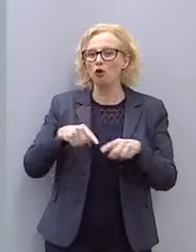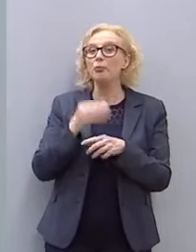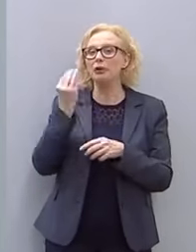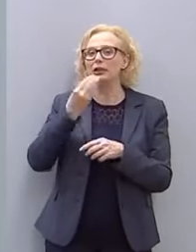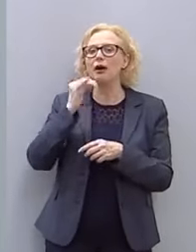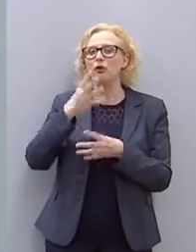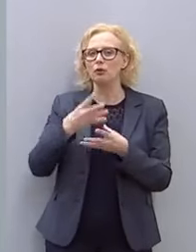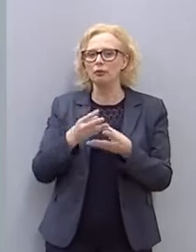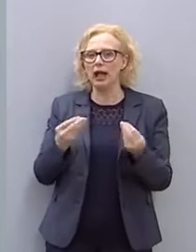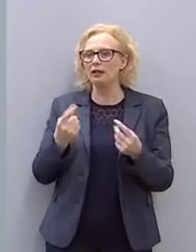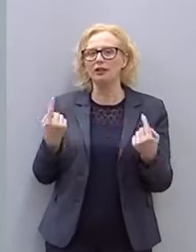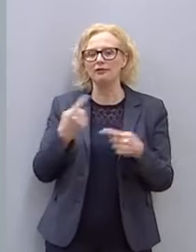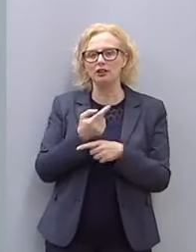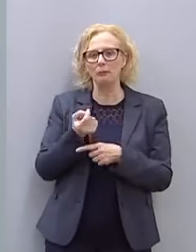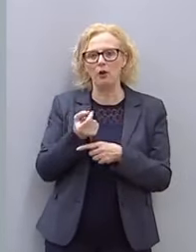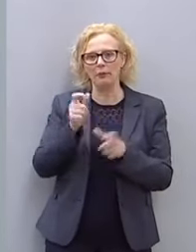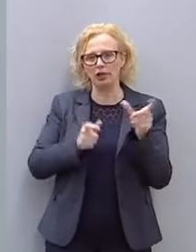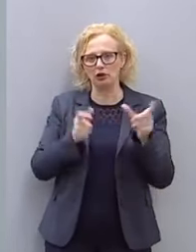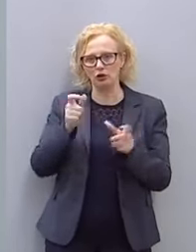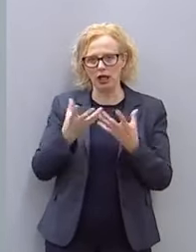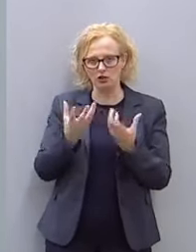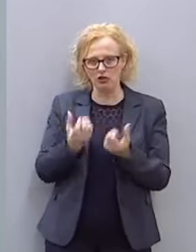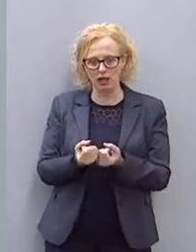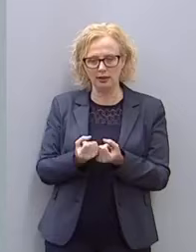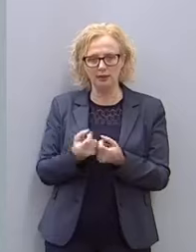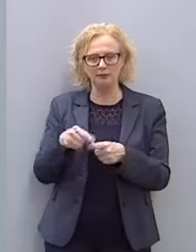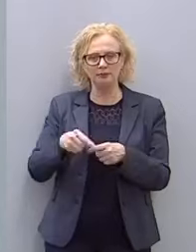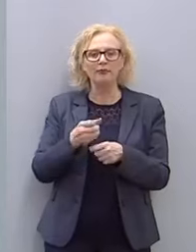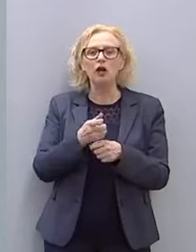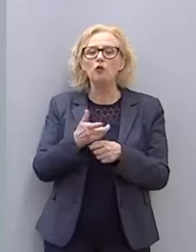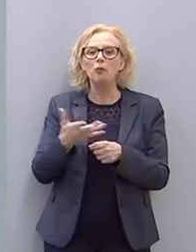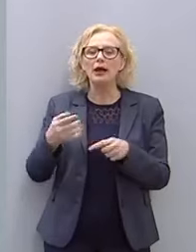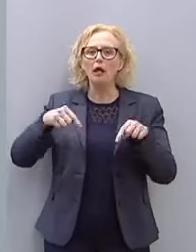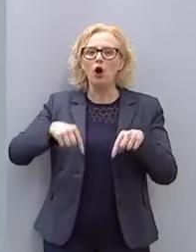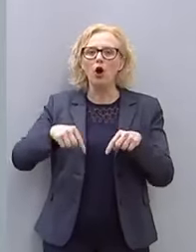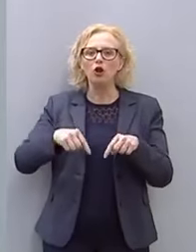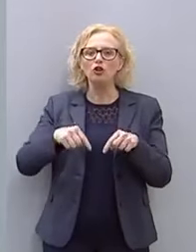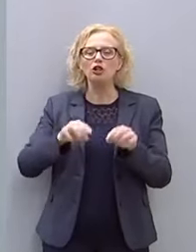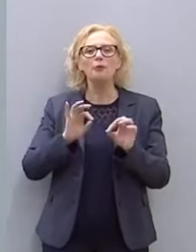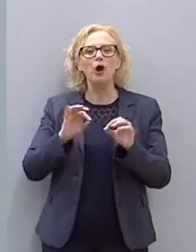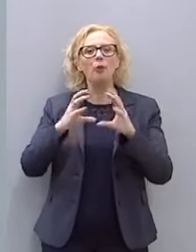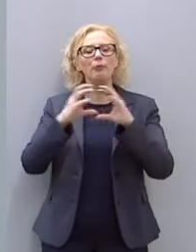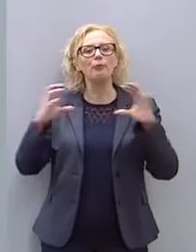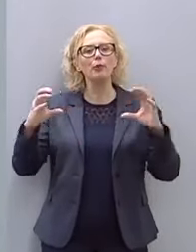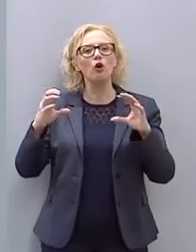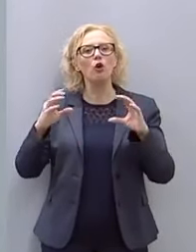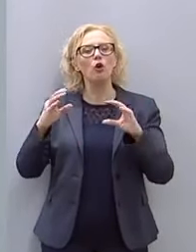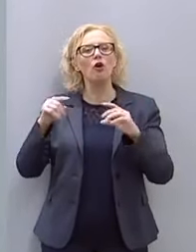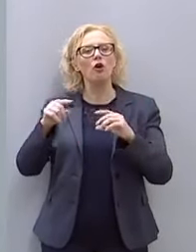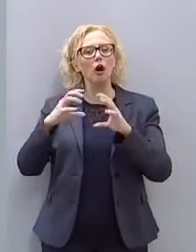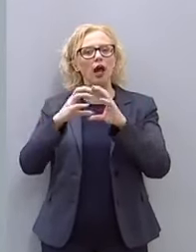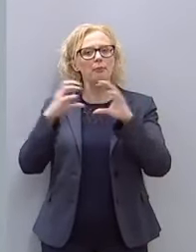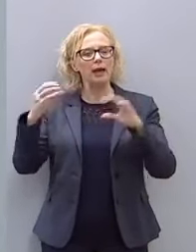e quindi i numeri oggi sono soprattutto in una struttura è